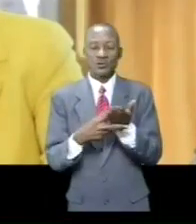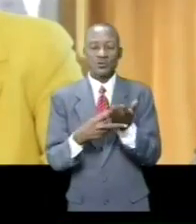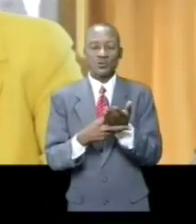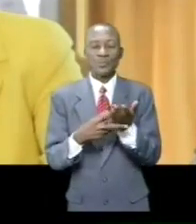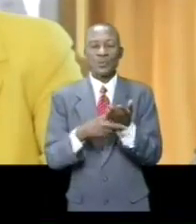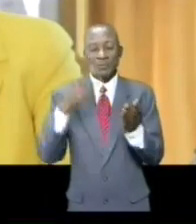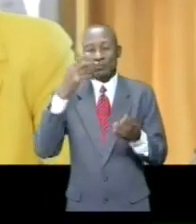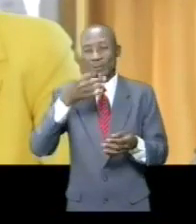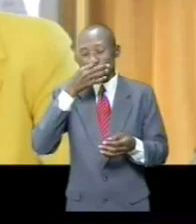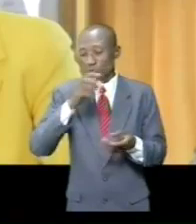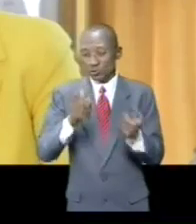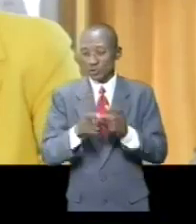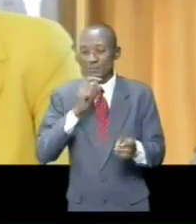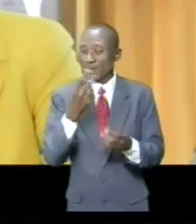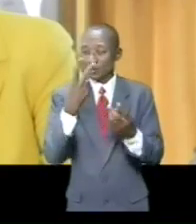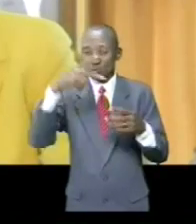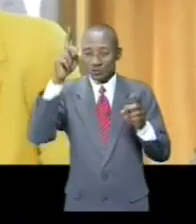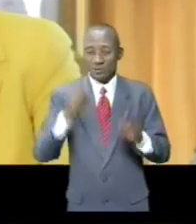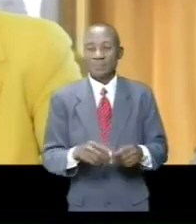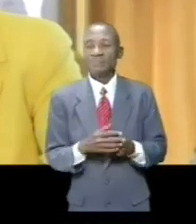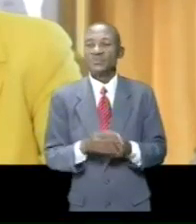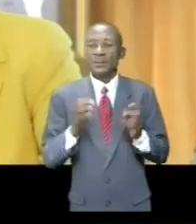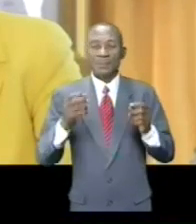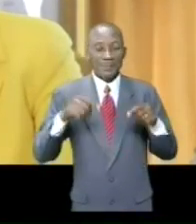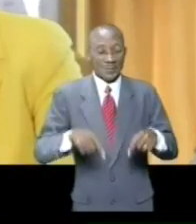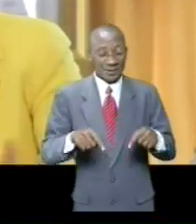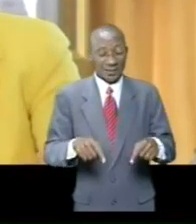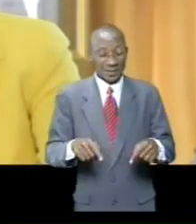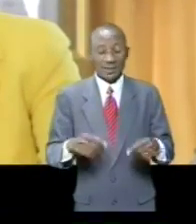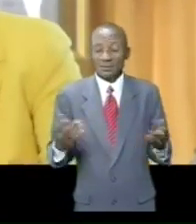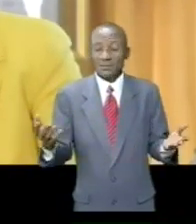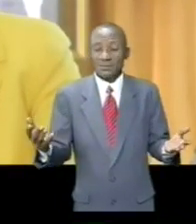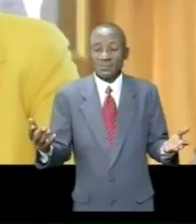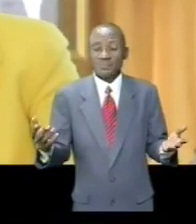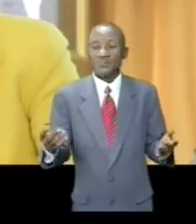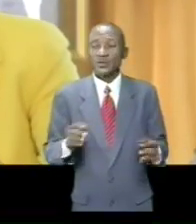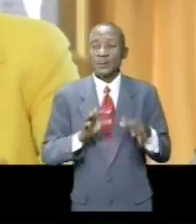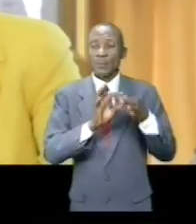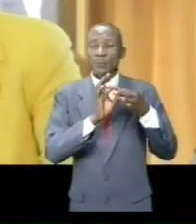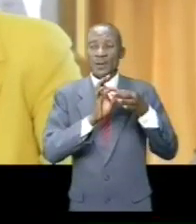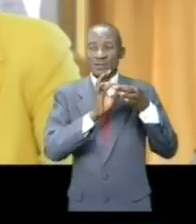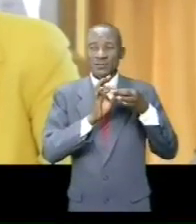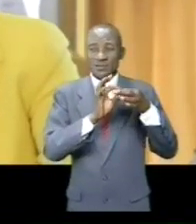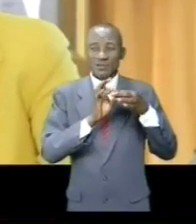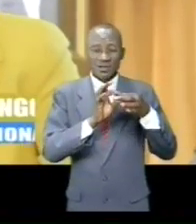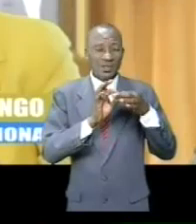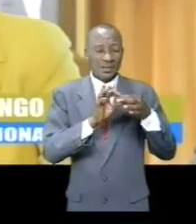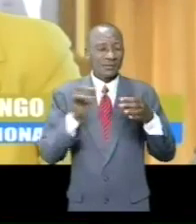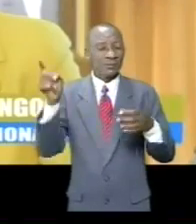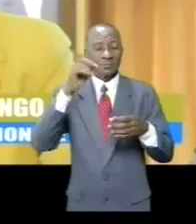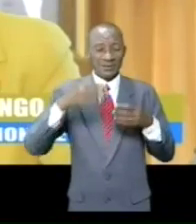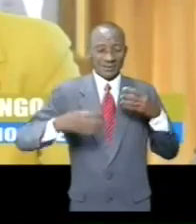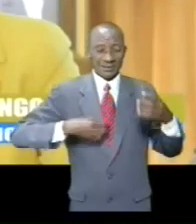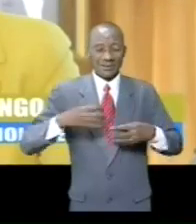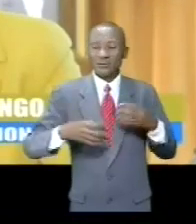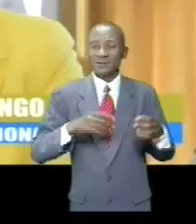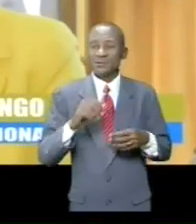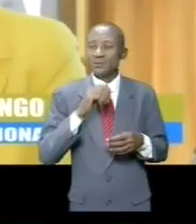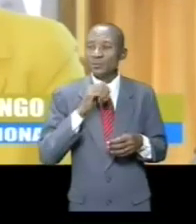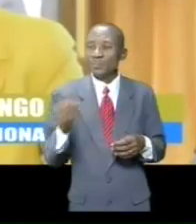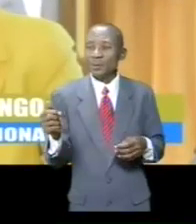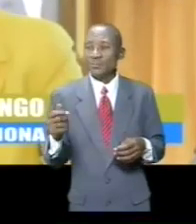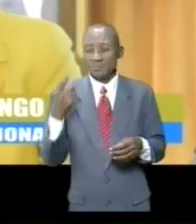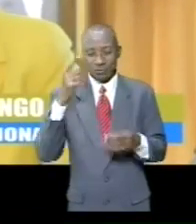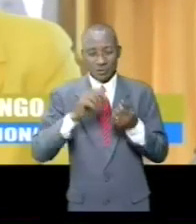que de l'autre côté, sur le plan international, le cours du baril était en train de baisser. Nos partenaires n'ont pas eu vent à revendiquer sur quoi que ce soit